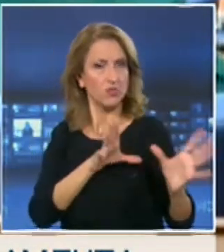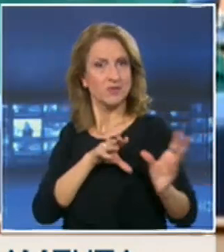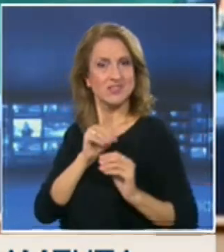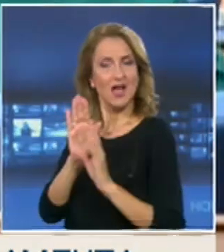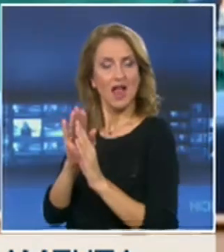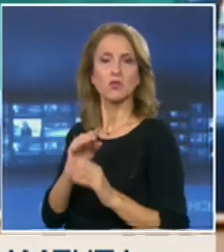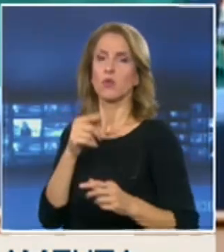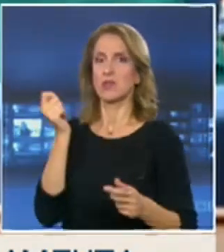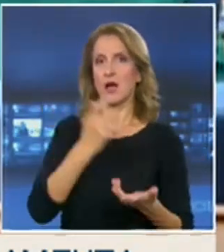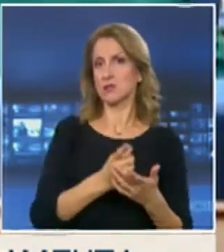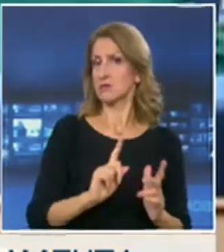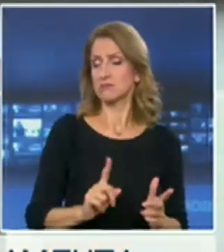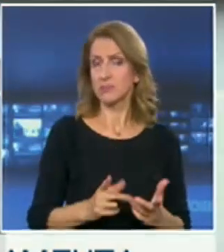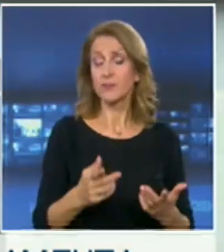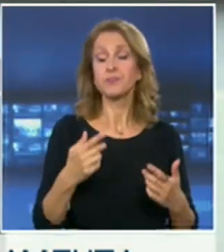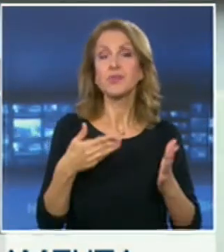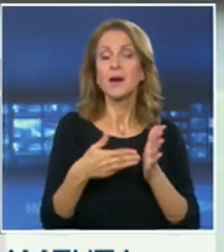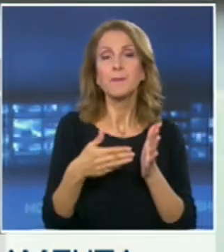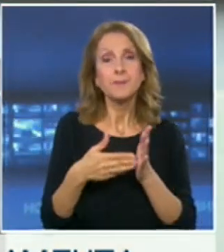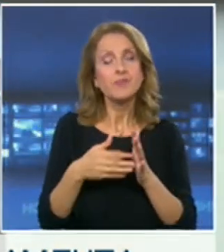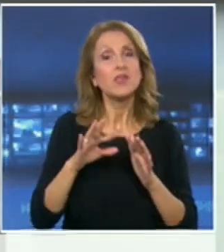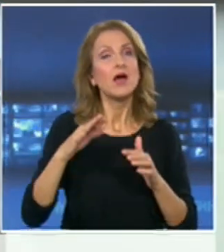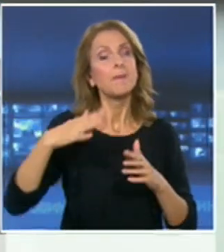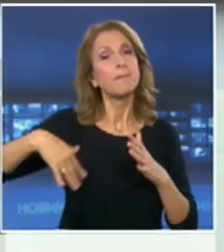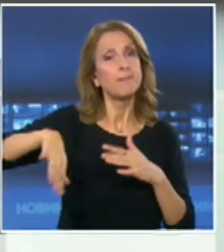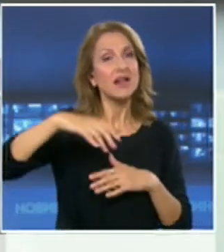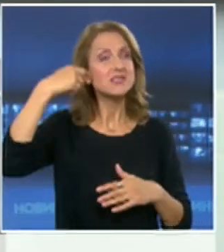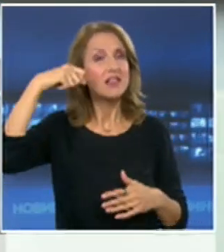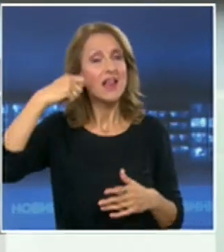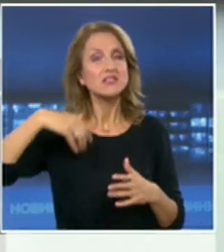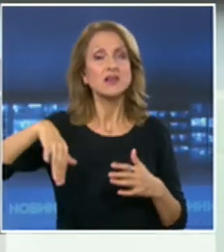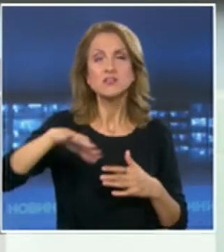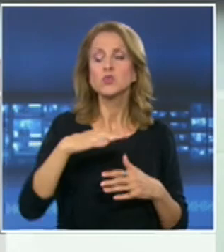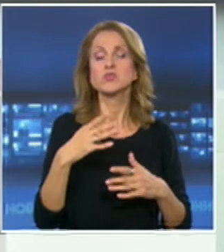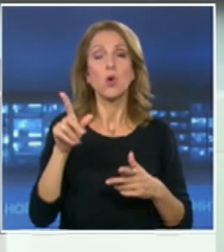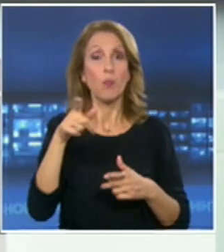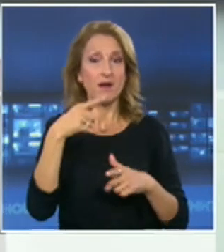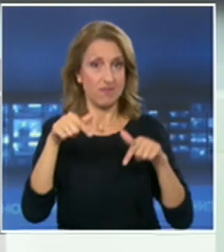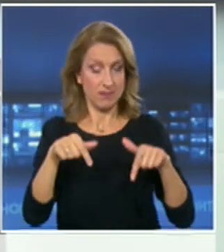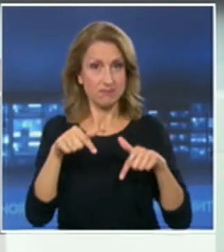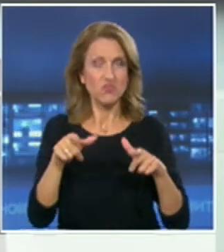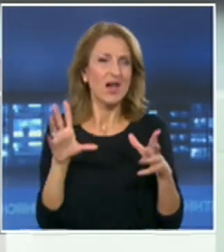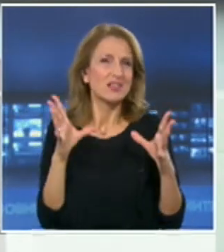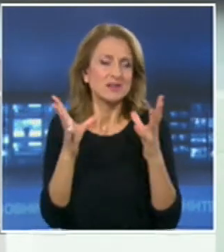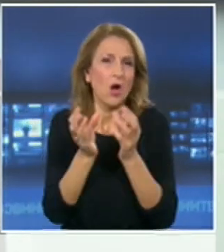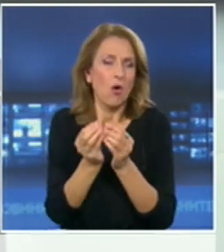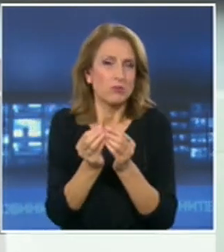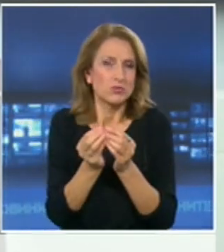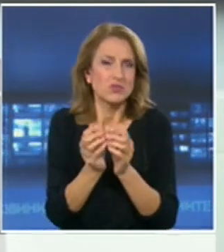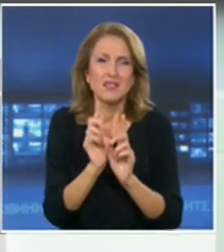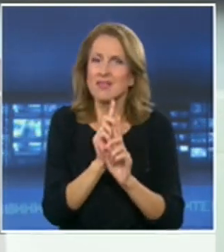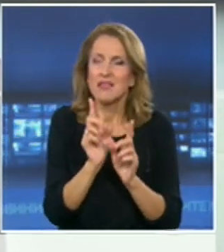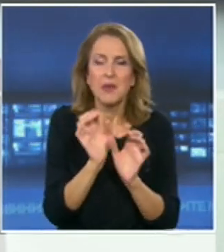с които президентската институция упражнява това свое право, са оскъдни, общи, без каквато и да